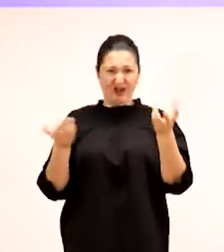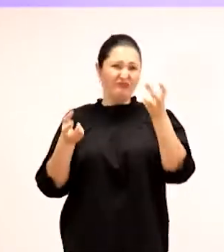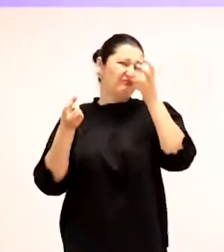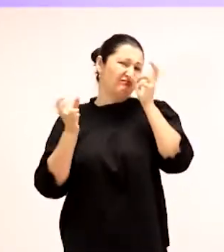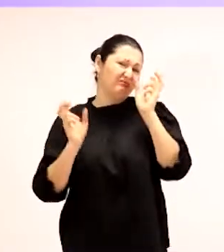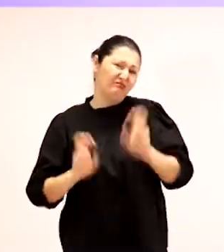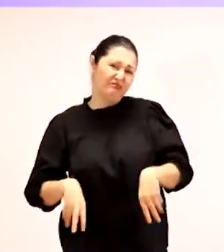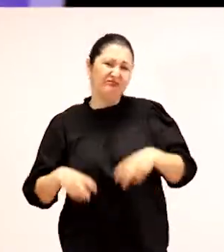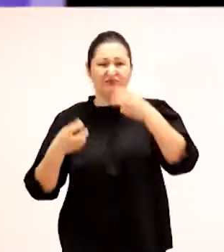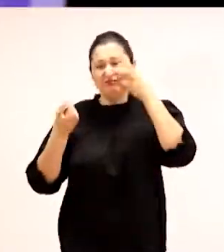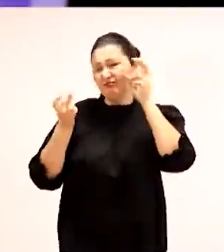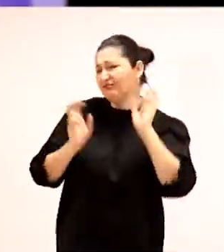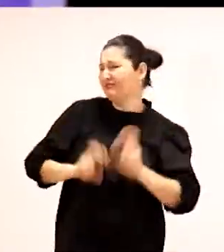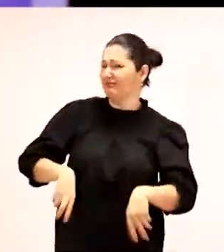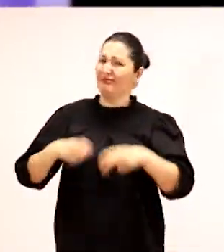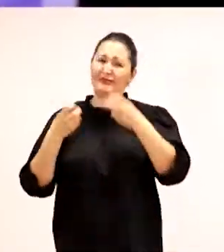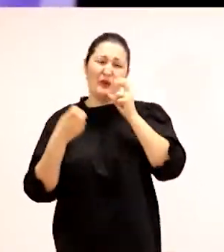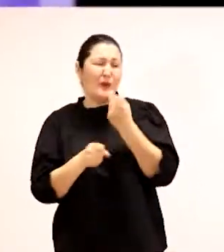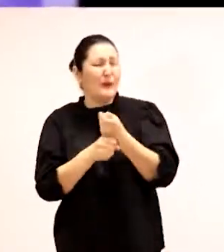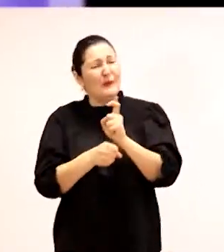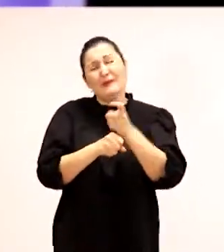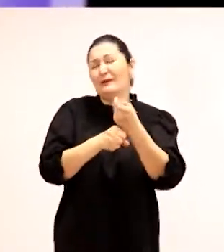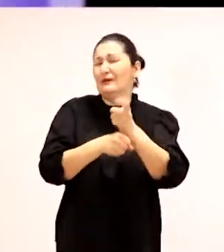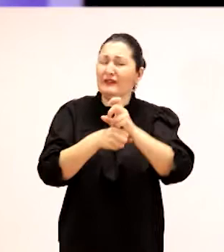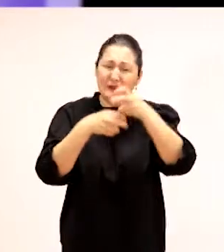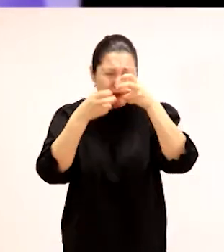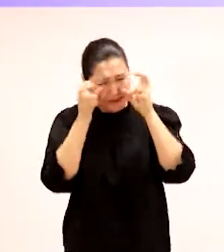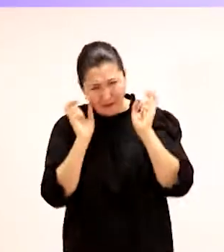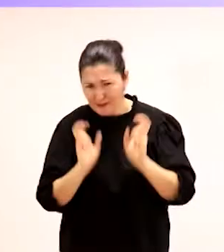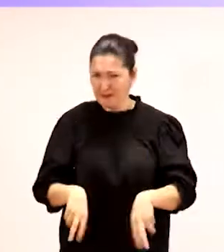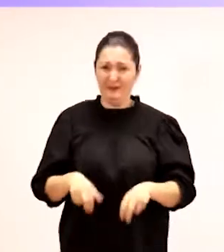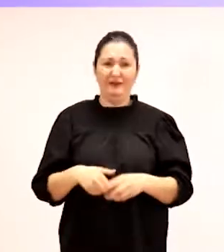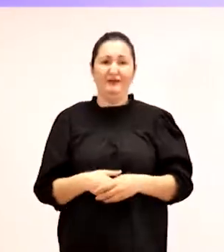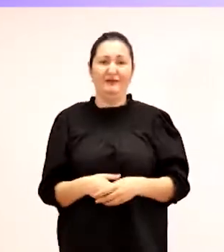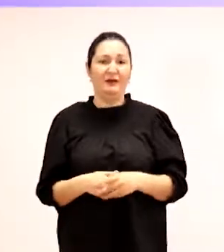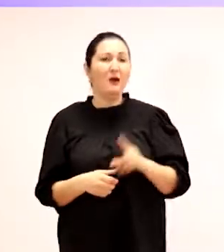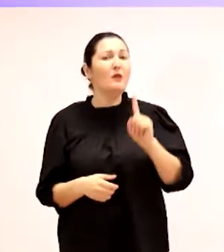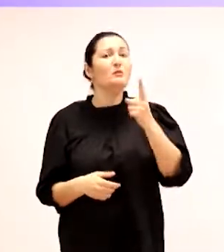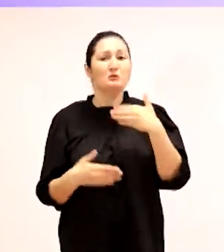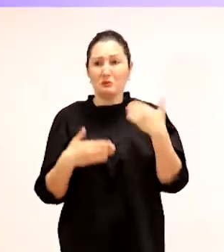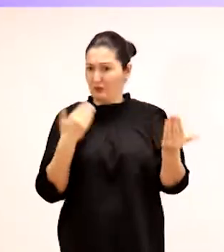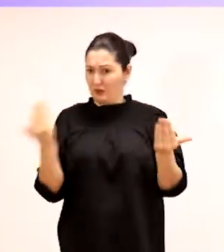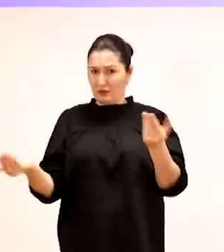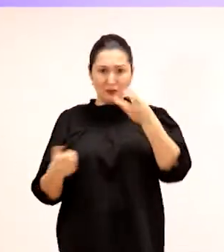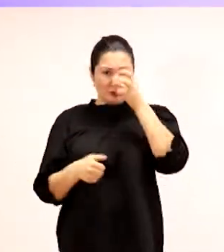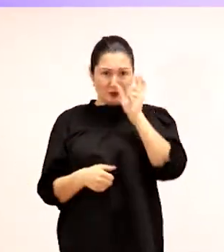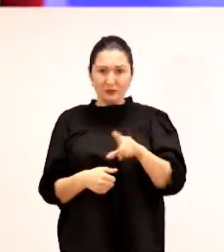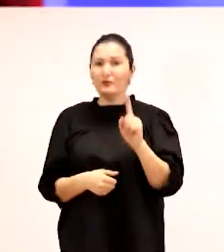Скучно. Очень, очень скучно. А почему вам скучно?